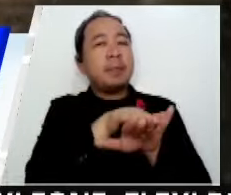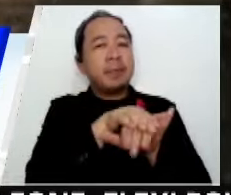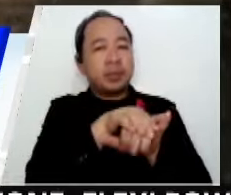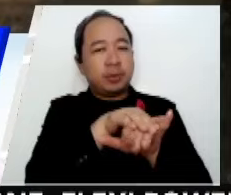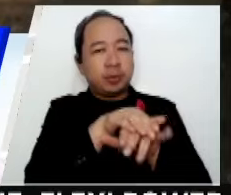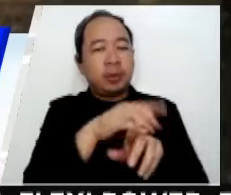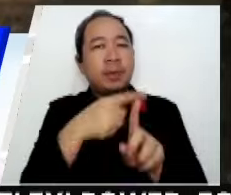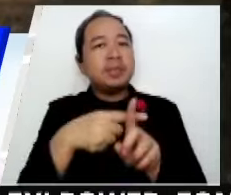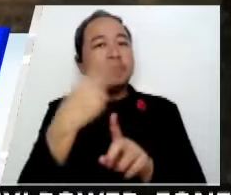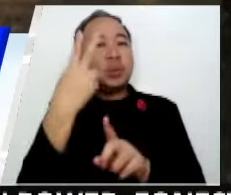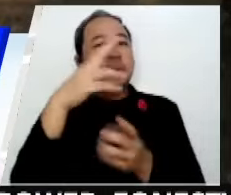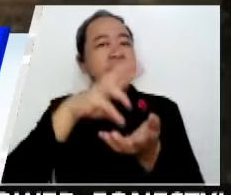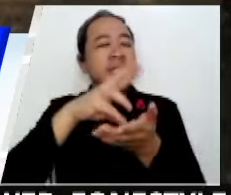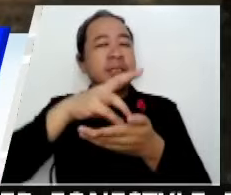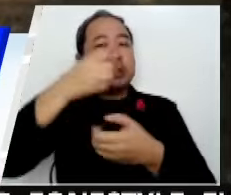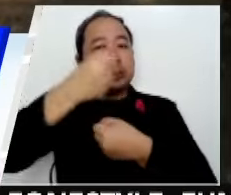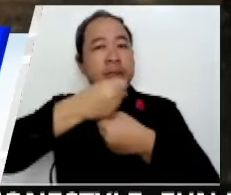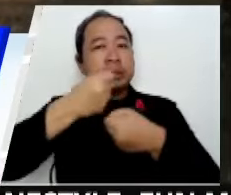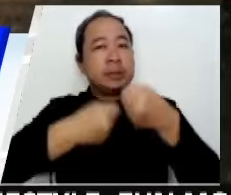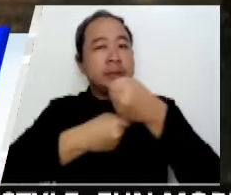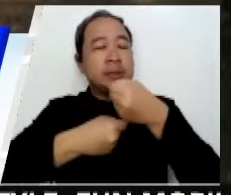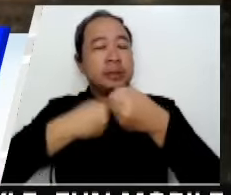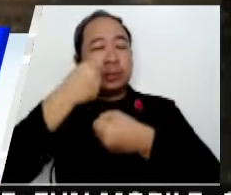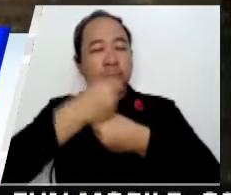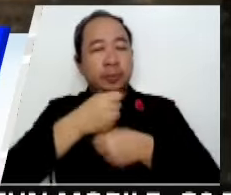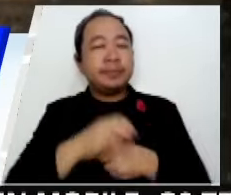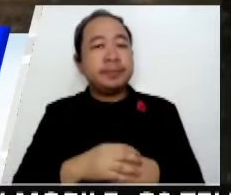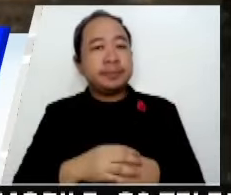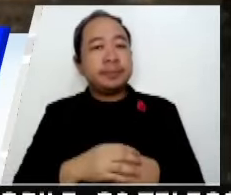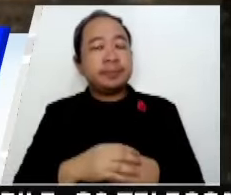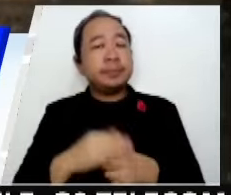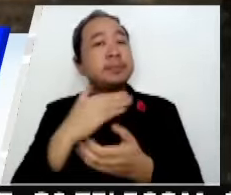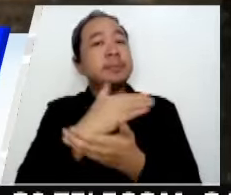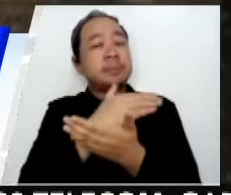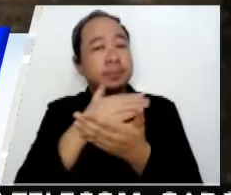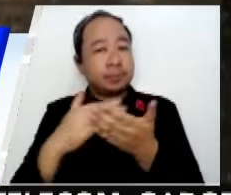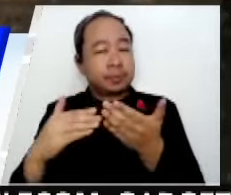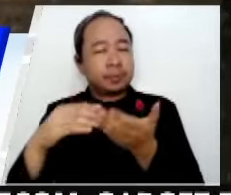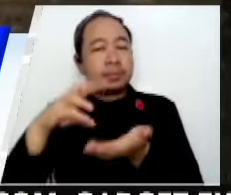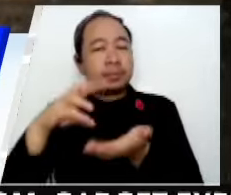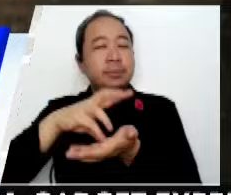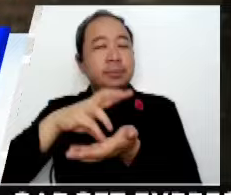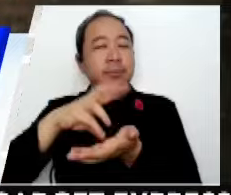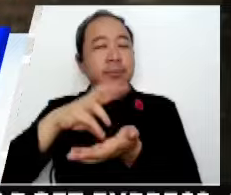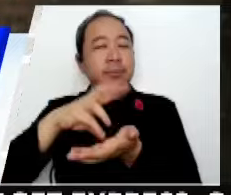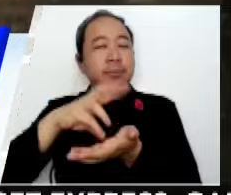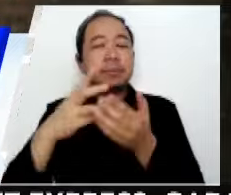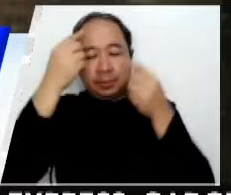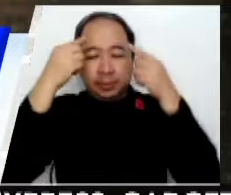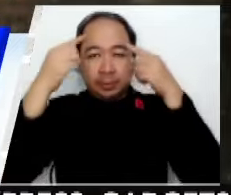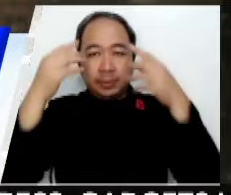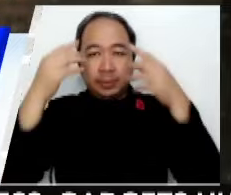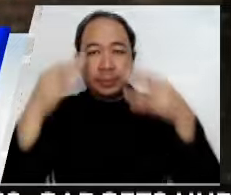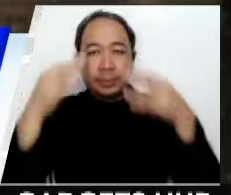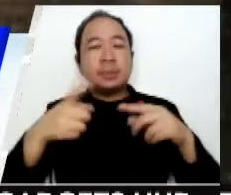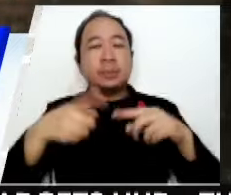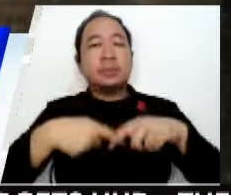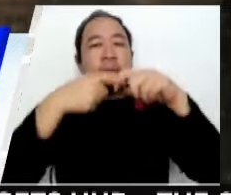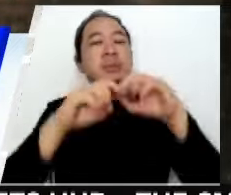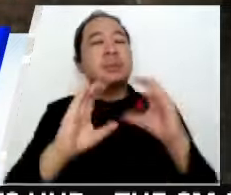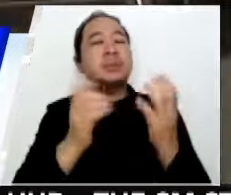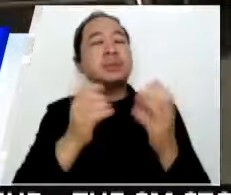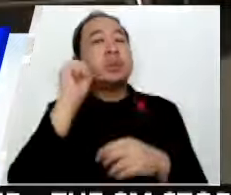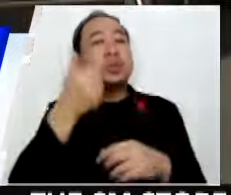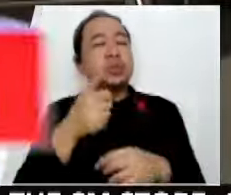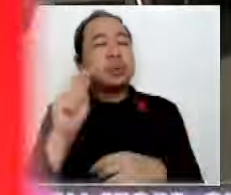Cotabato. May mga nagdeklara na rin ng class suspension bukas po, araw ng Huwebes. Nakatutok live si Maris